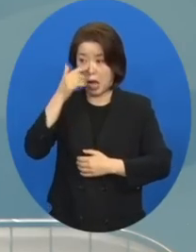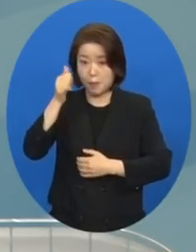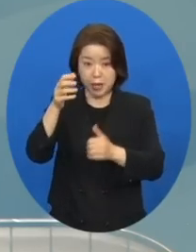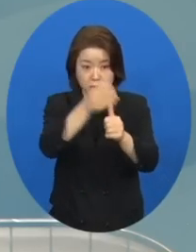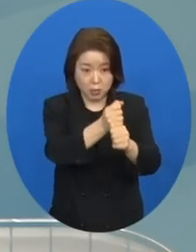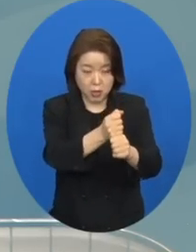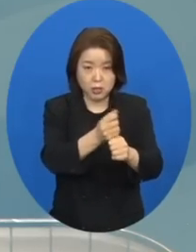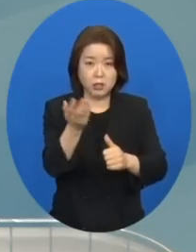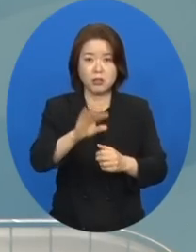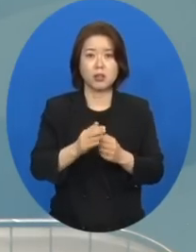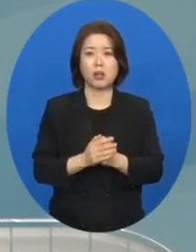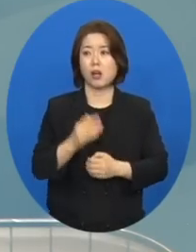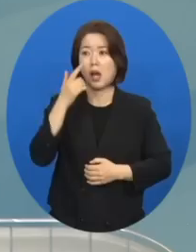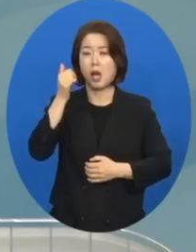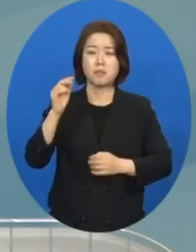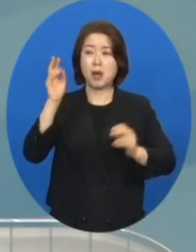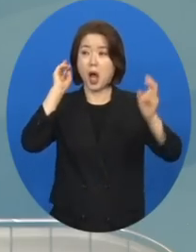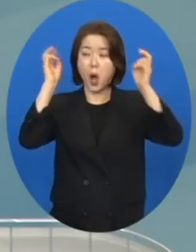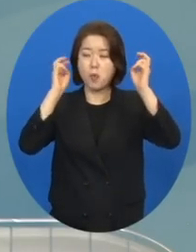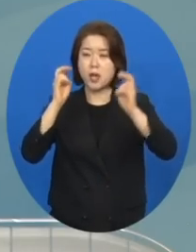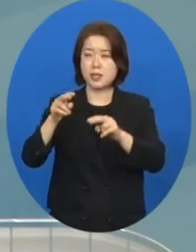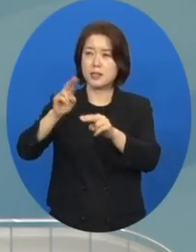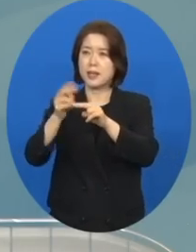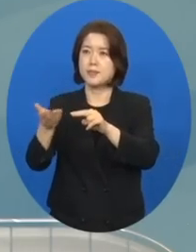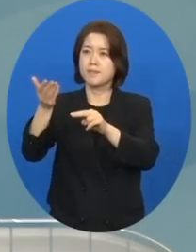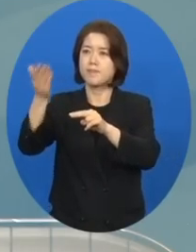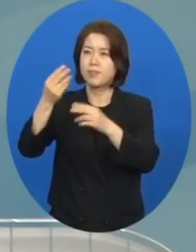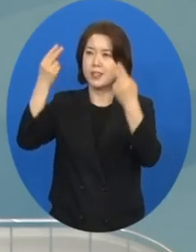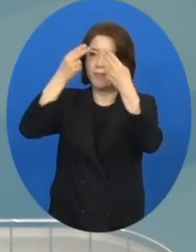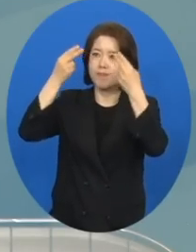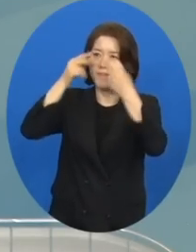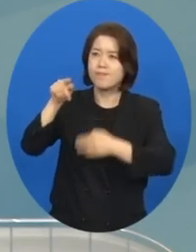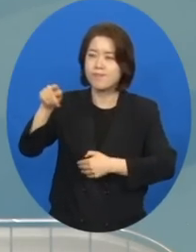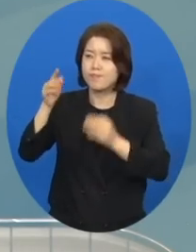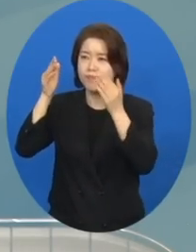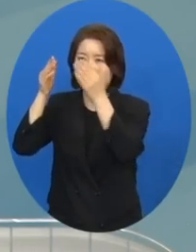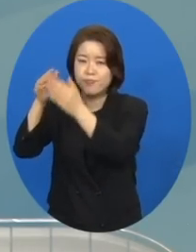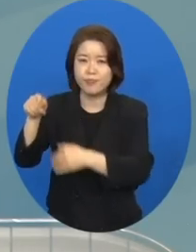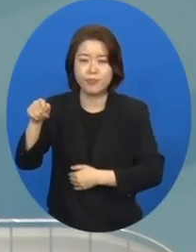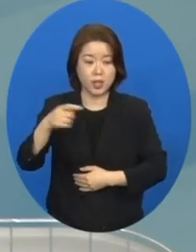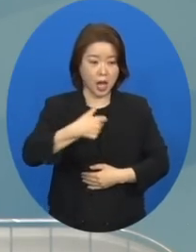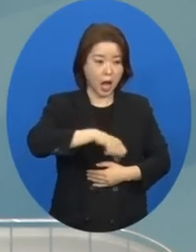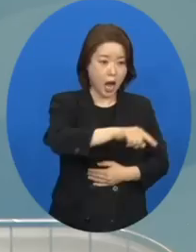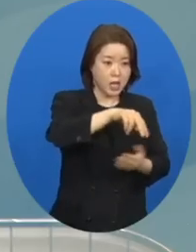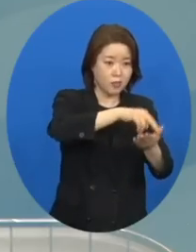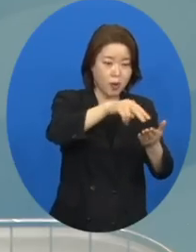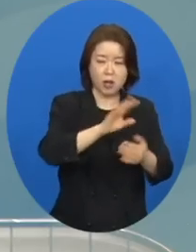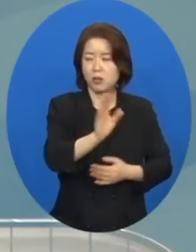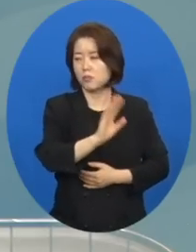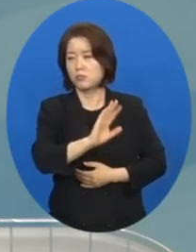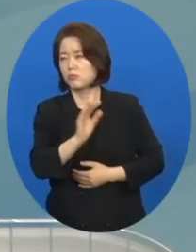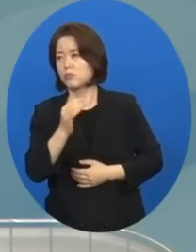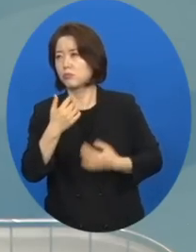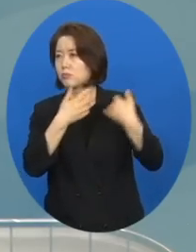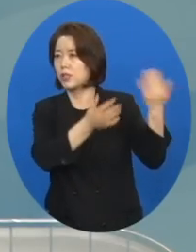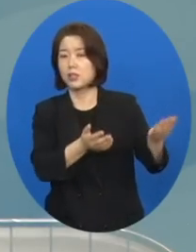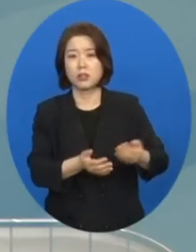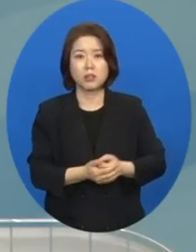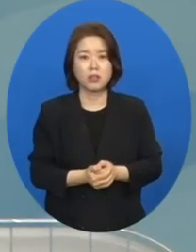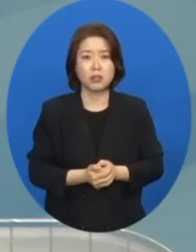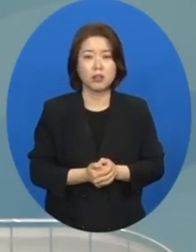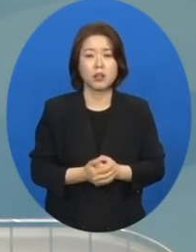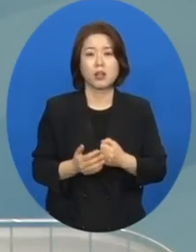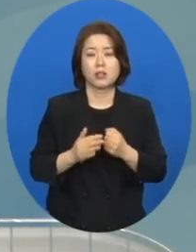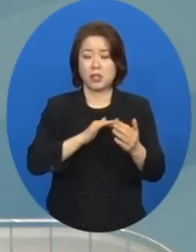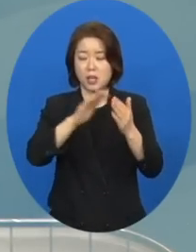아빠도 회사 승진 문제 때문에 크게 온 마음이 팔려가 줘 금호 잡아주지 못합니다 가정이 크게